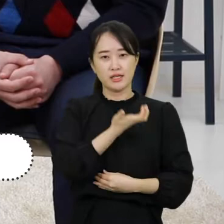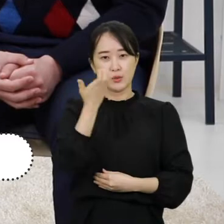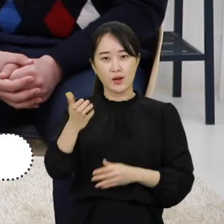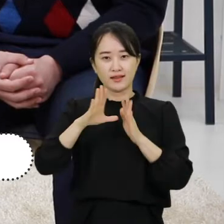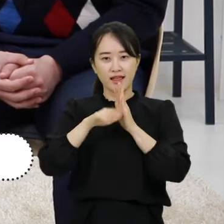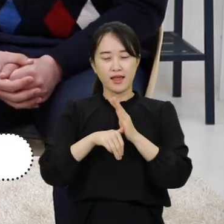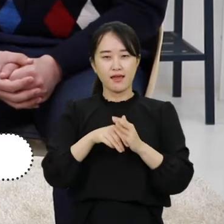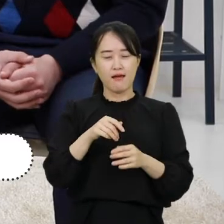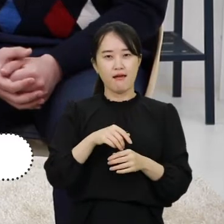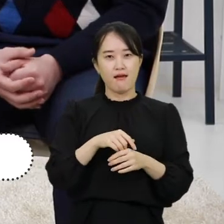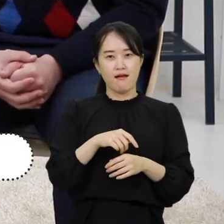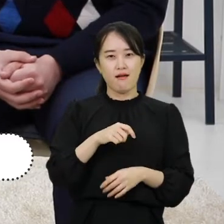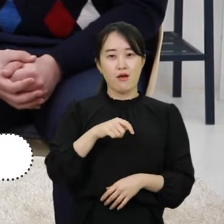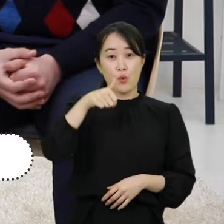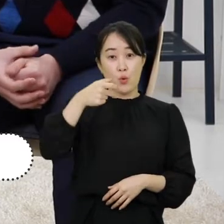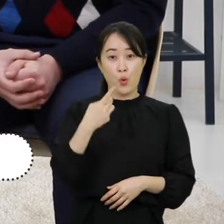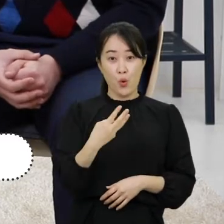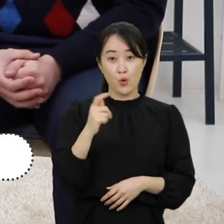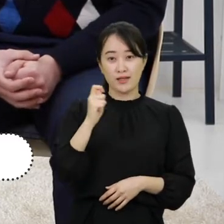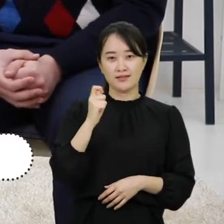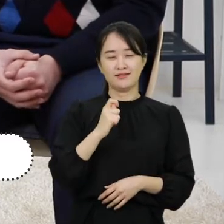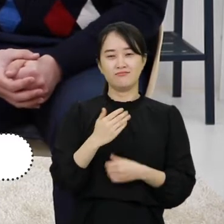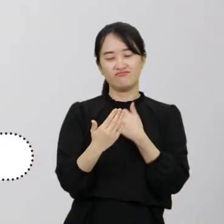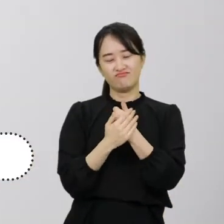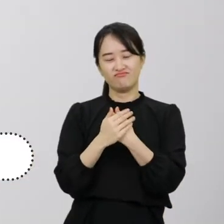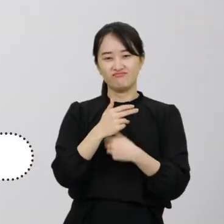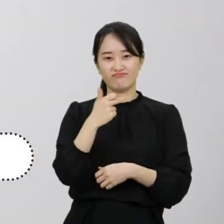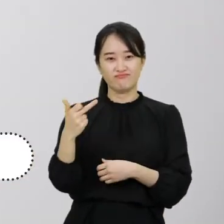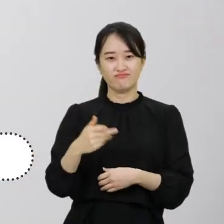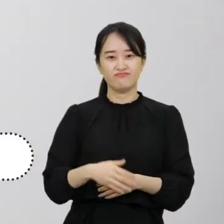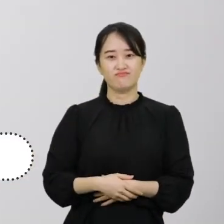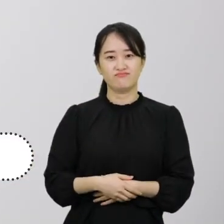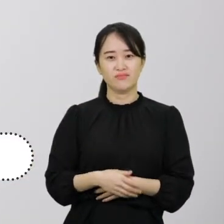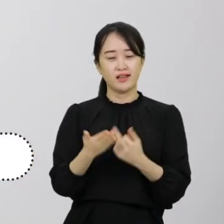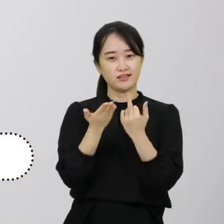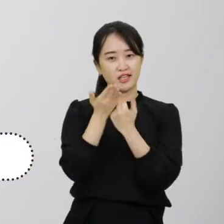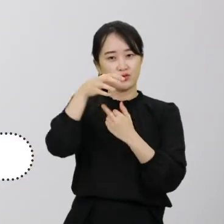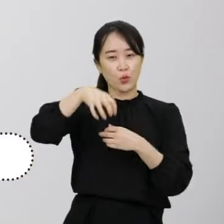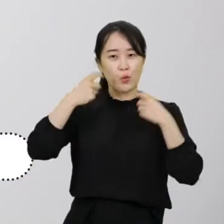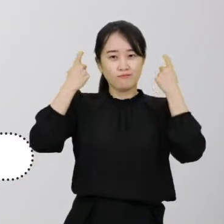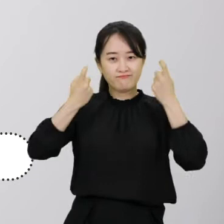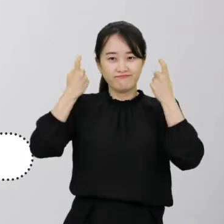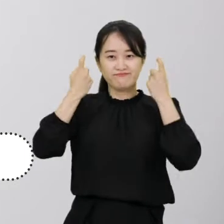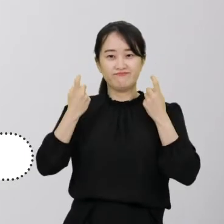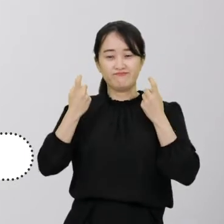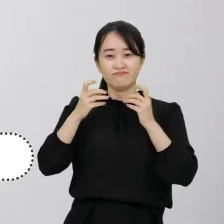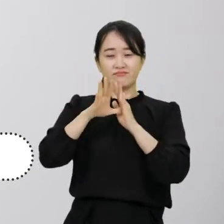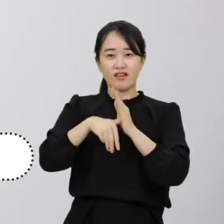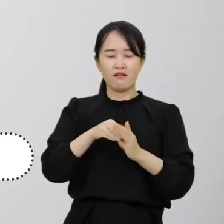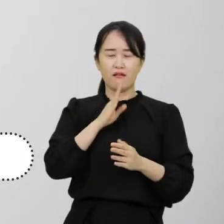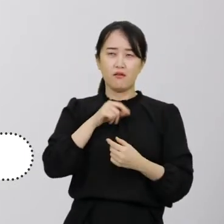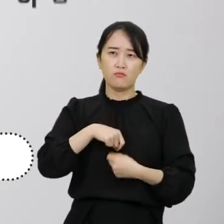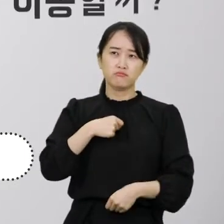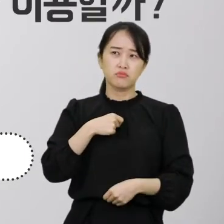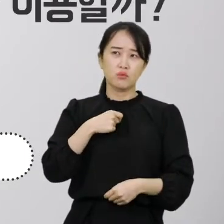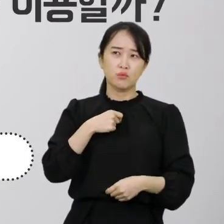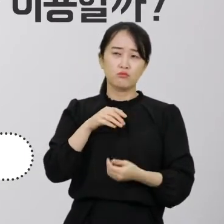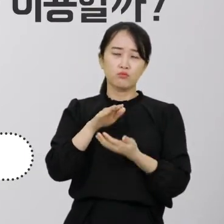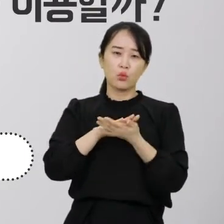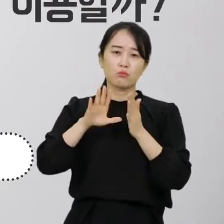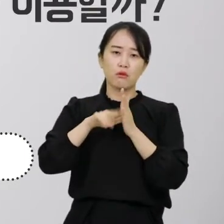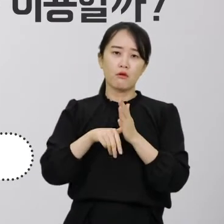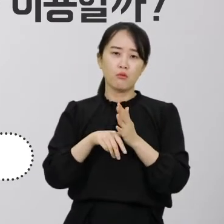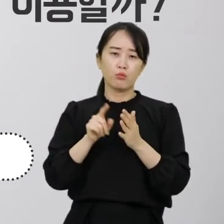하는 데 있어서 콜택시가 굉장히 큰 많은 힘이 되고 있거든요. 제가 제주도에 놀러를 갔는데 사실 놀러 가서 뭘 이용할까